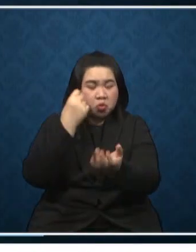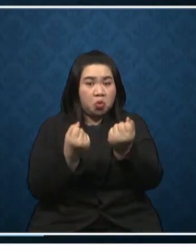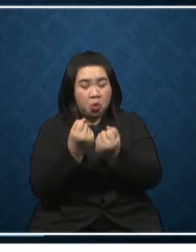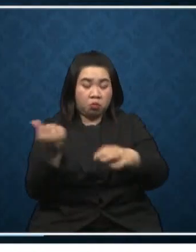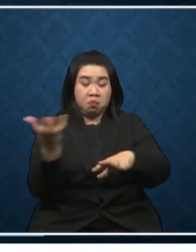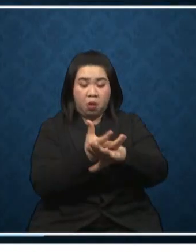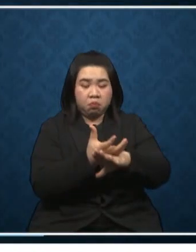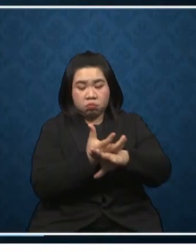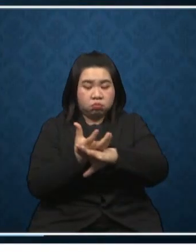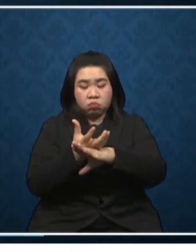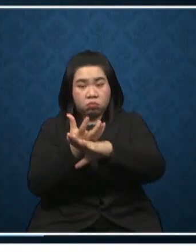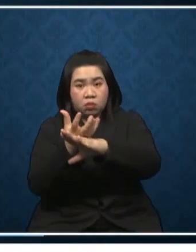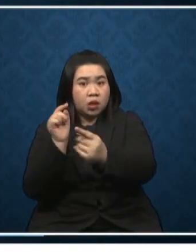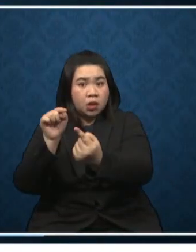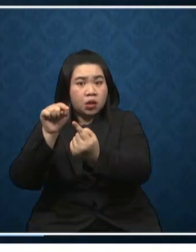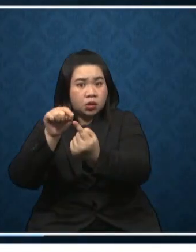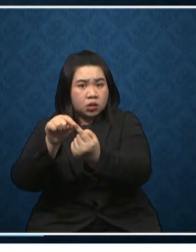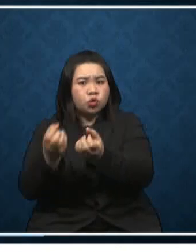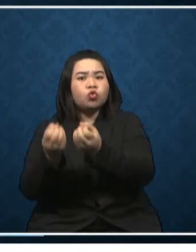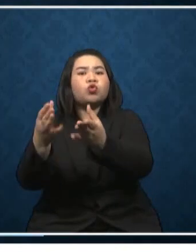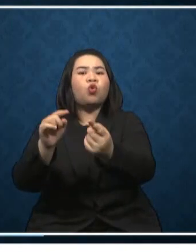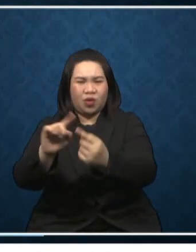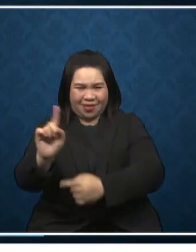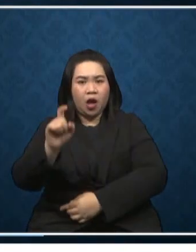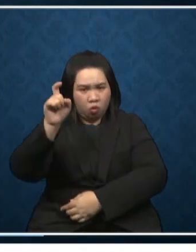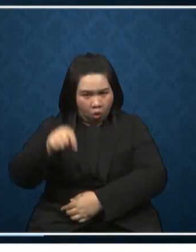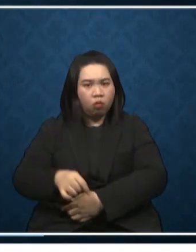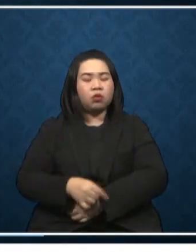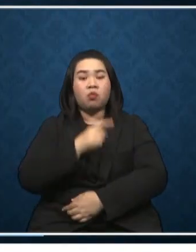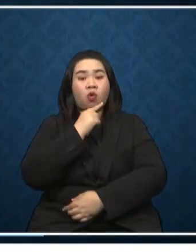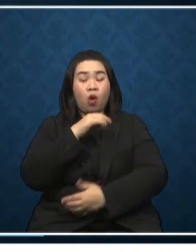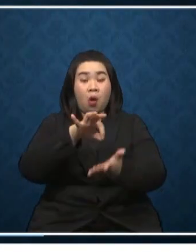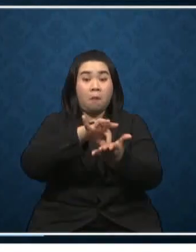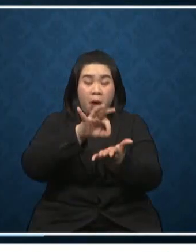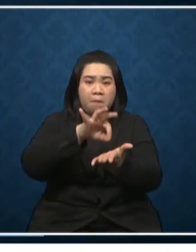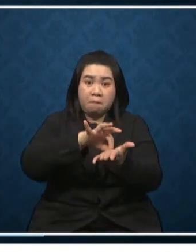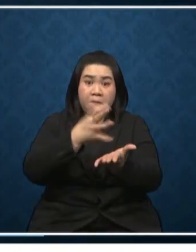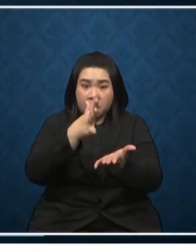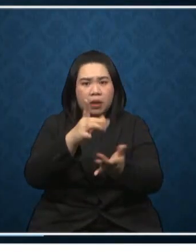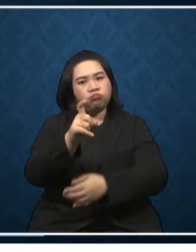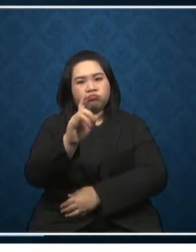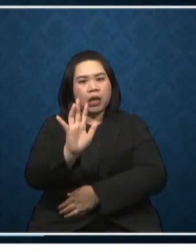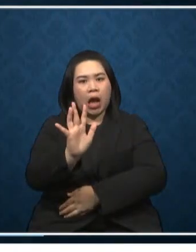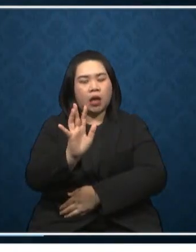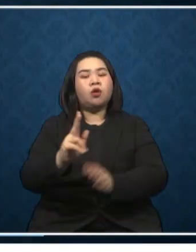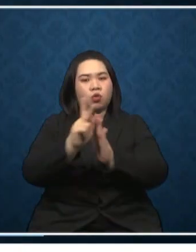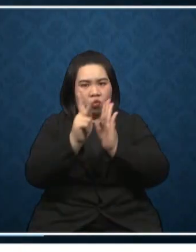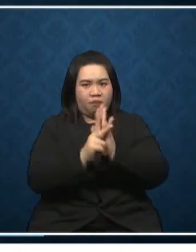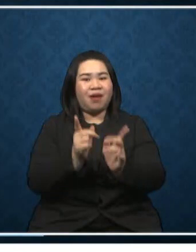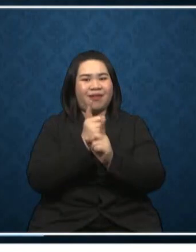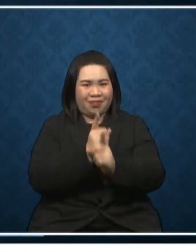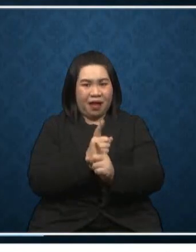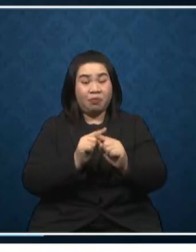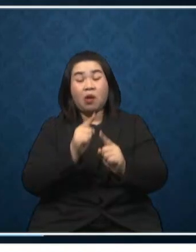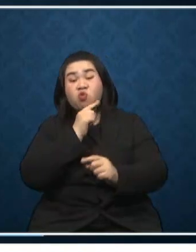ณทกาวขอกรร แลตอนนี้คุนำมว pit ไปที่ไหนตามได้นะครับในระบบที่ามกดหมาย ทางปฏิบัติ ก็